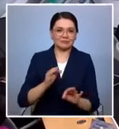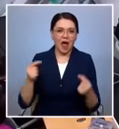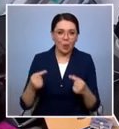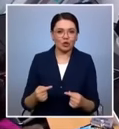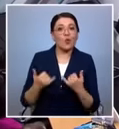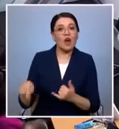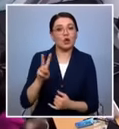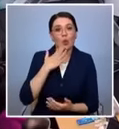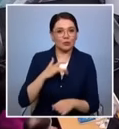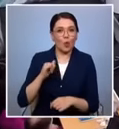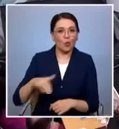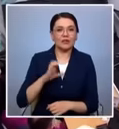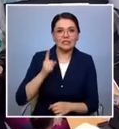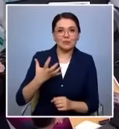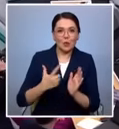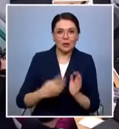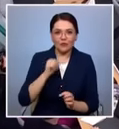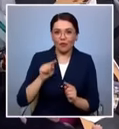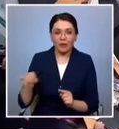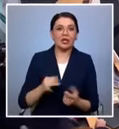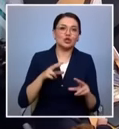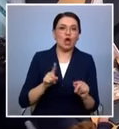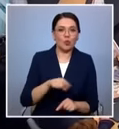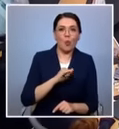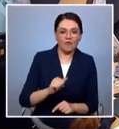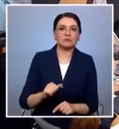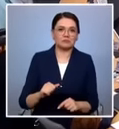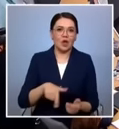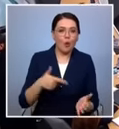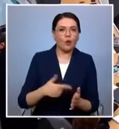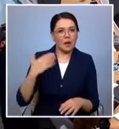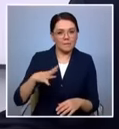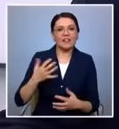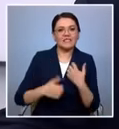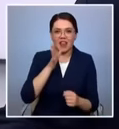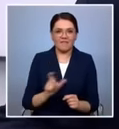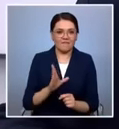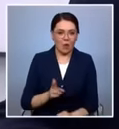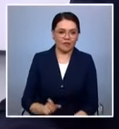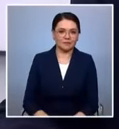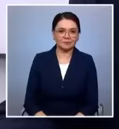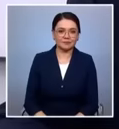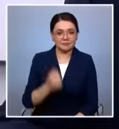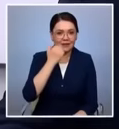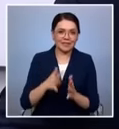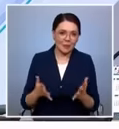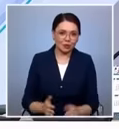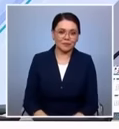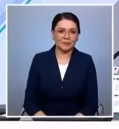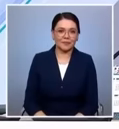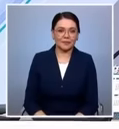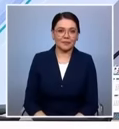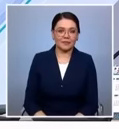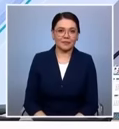должна получиться, как он выразился, но, правда, не хватает 1,5 миллиарда рублей, они куда-то делись. Ну, и взять их, собственно, негде, но он все равно на что-то рассчитывает,